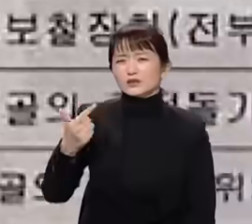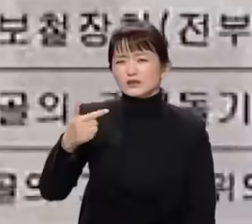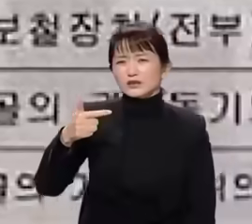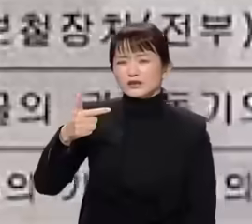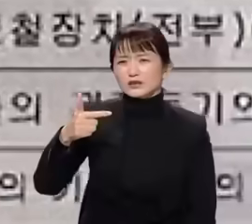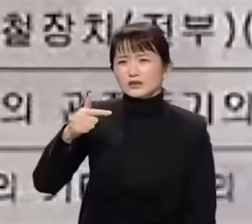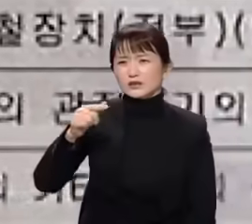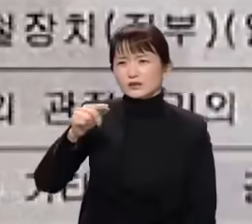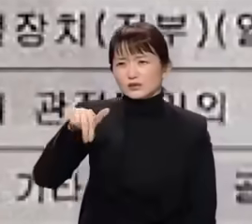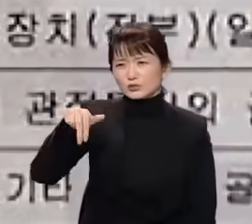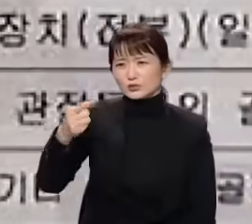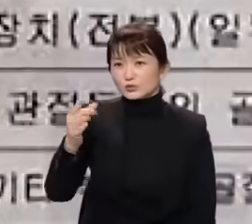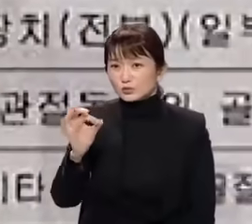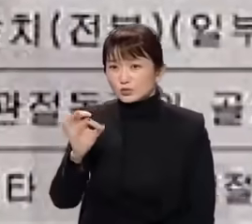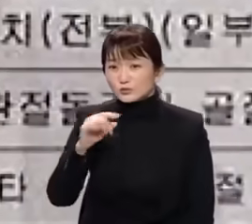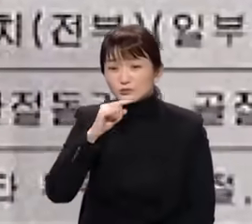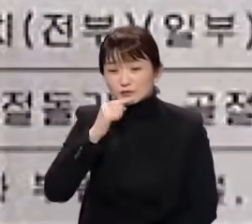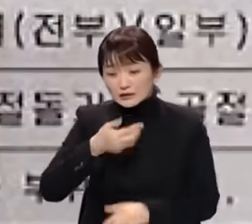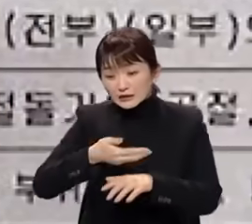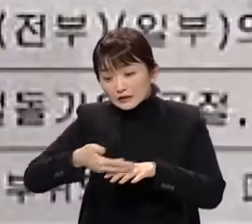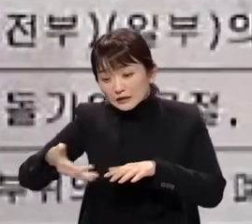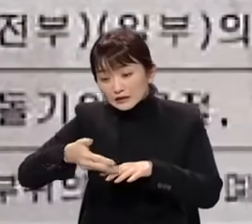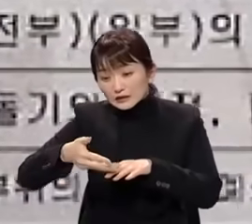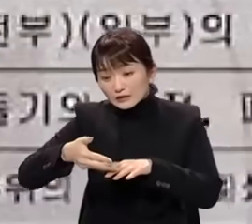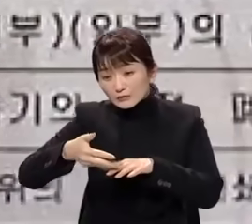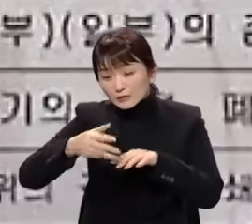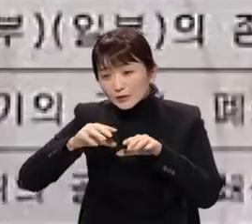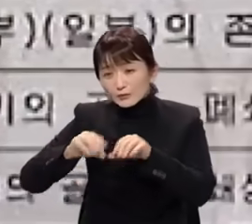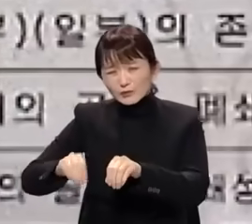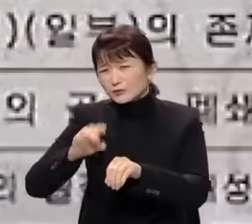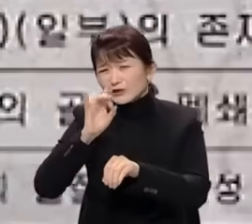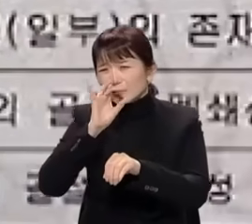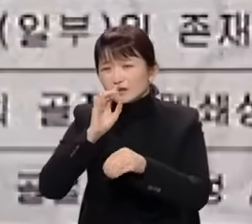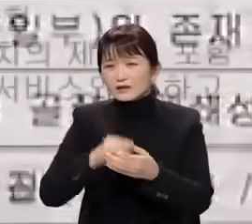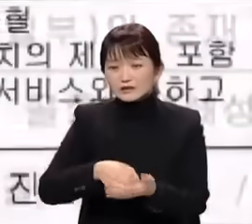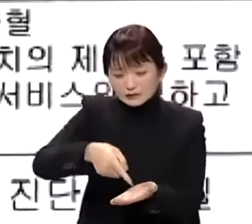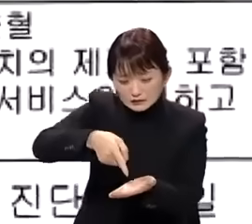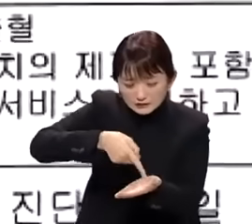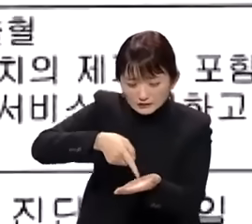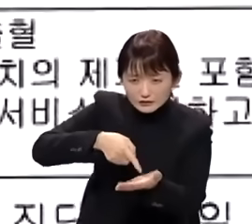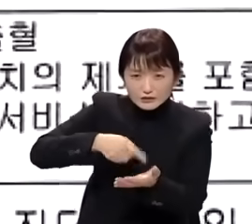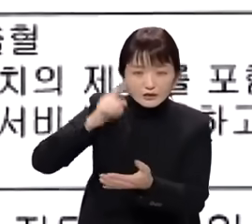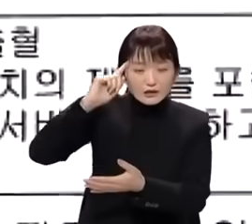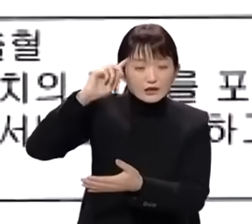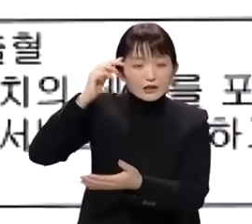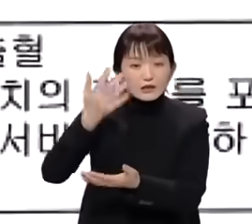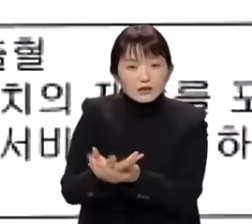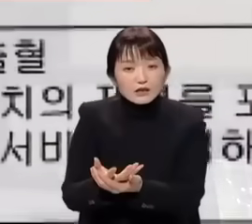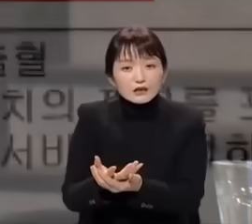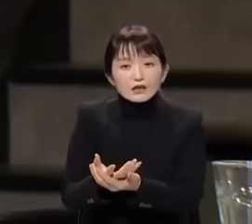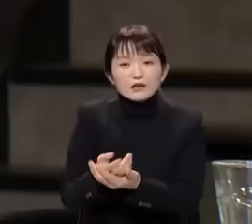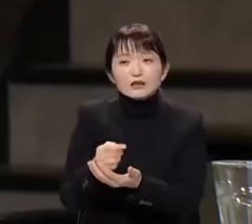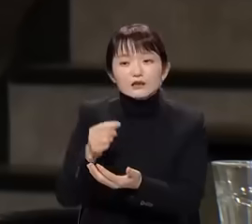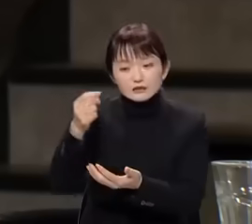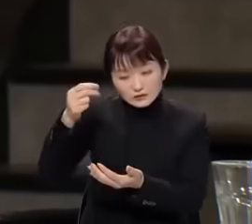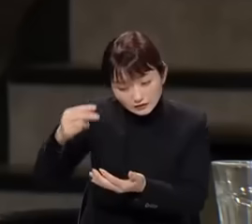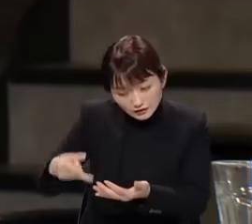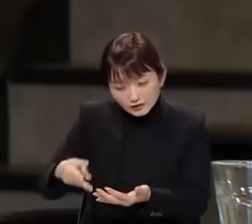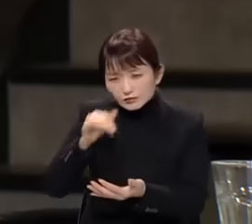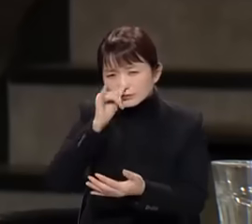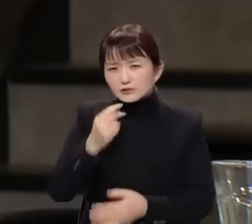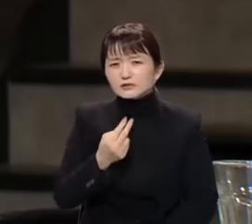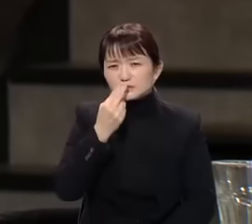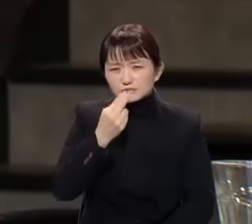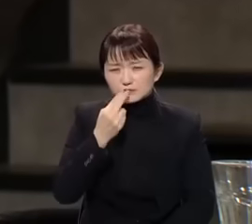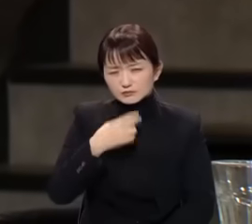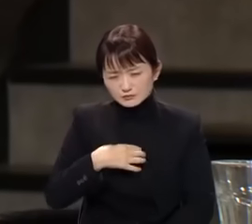지혈이 되지 않는 병이라고 합니다. 그래서 실제로 수술을 하신 후에도 또 여러 번 쇼크가 오셔가지고 그것도 굉장히 정말 생명이 위험한